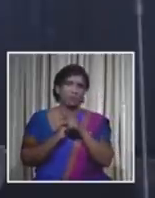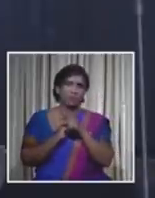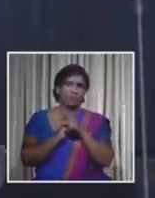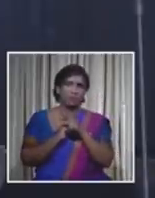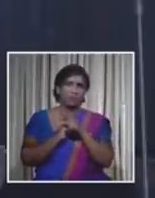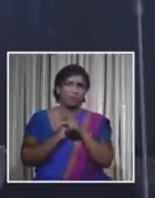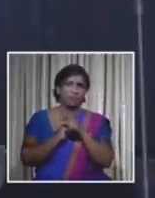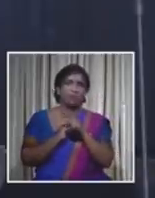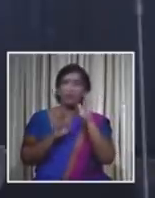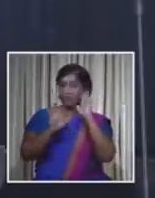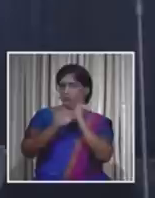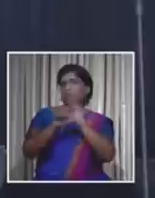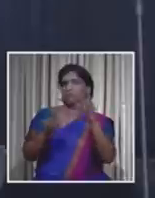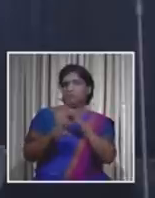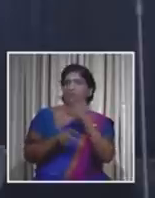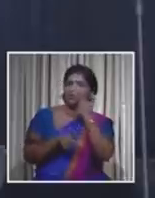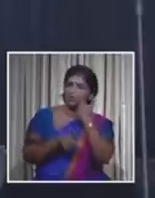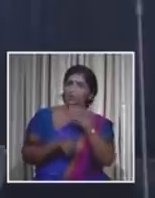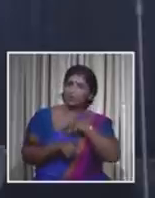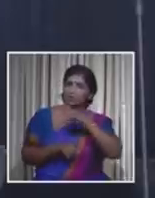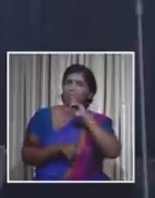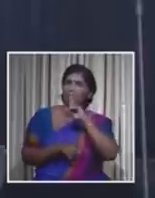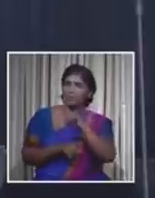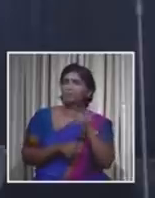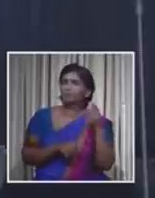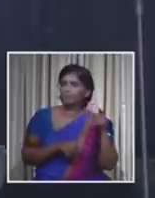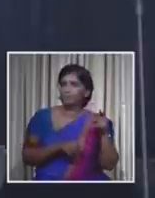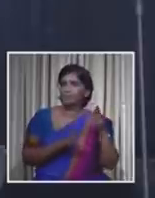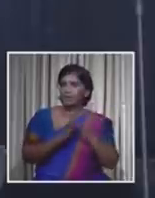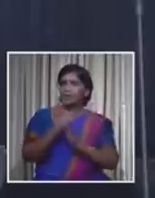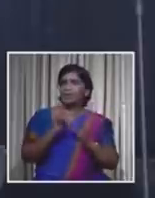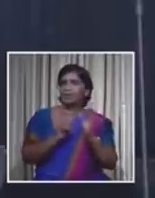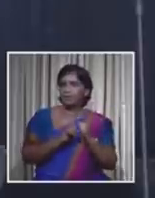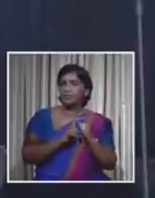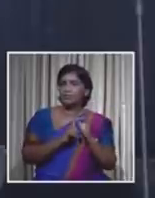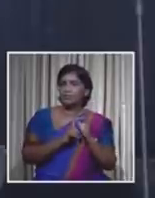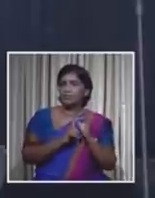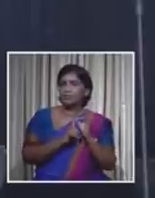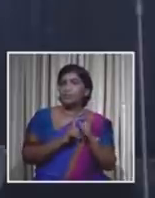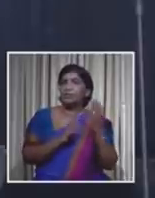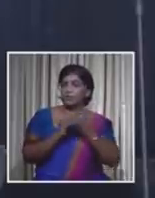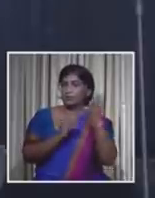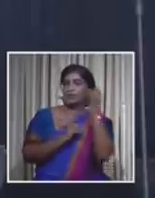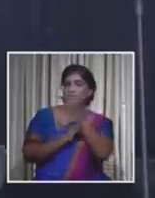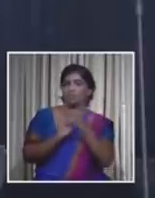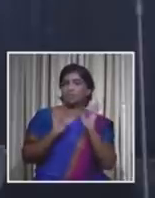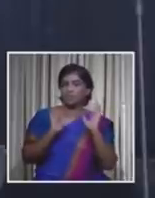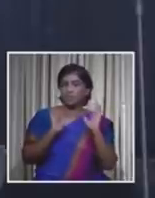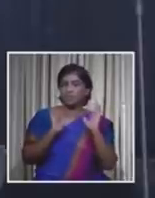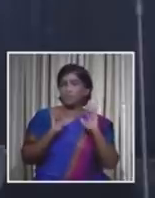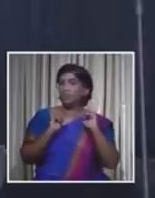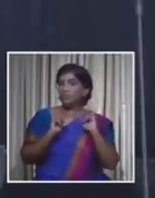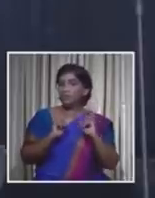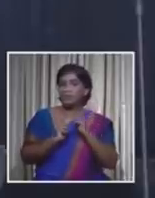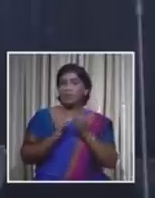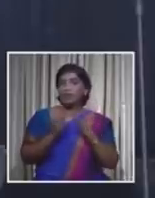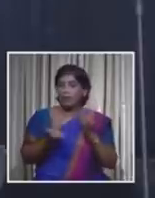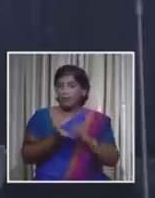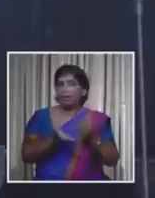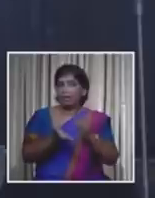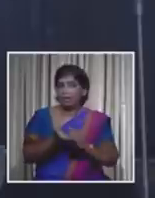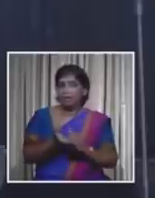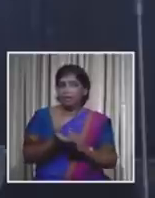මොකක් හරි ප්‍රකාශයක් හරි මේ ඒ අදාළ මන්ත්‍රීවරයා ලබා දෙන්න කියලා. මොකද මේක දිගින් දිගටම